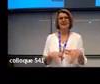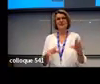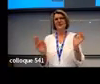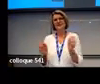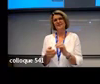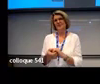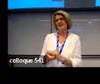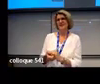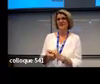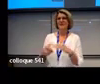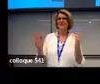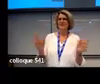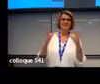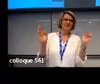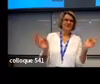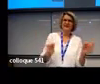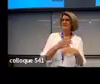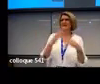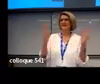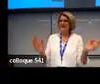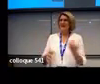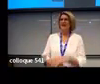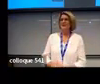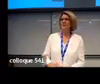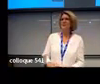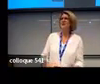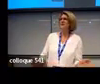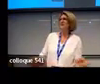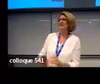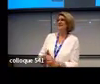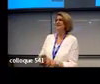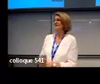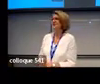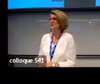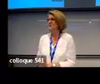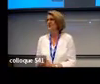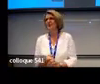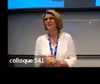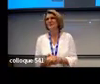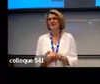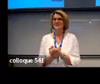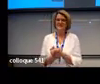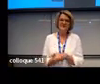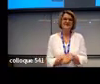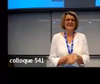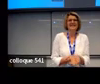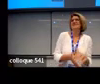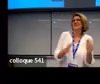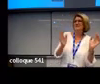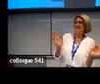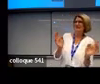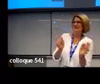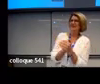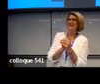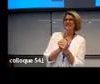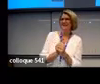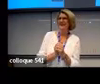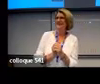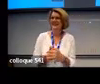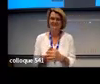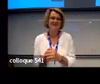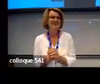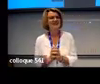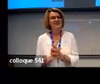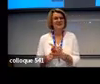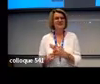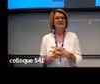stratégies pédagogiques et de formations libres sur le web, avec 8 millions de visites à ce jour, ou peut-être plus. Mais je ne vais pas parler de Wikitédia,